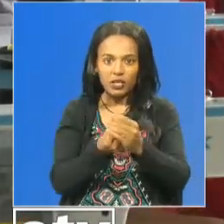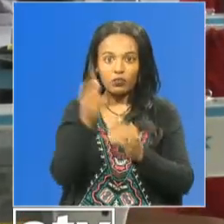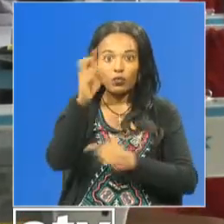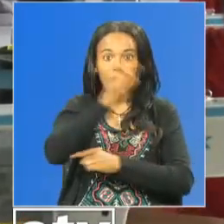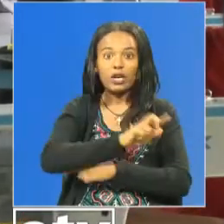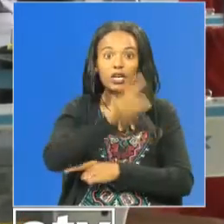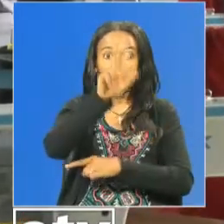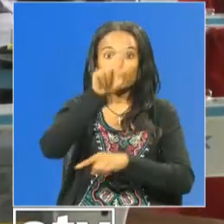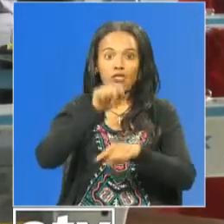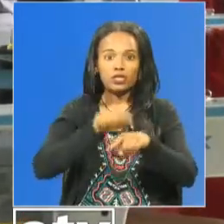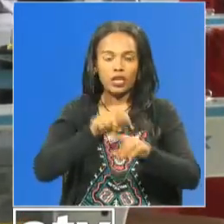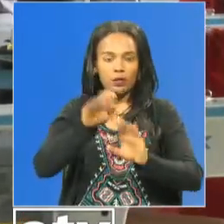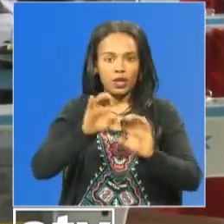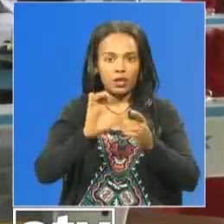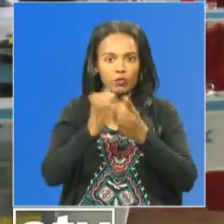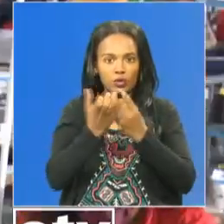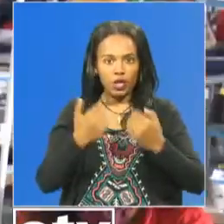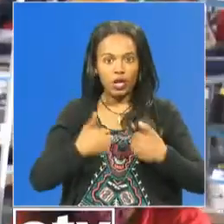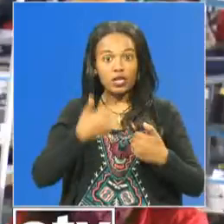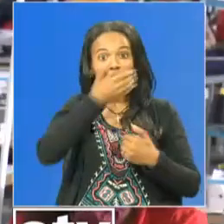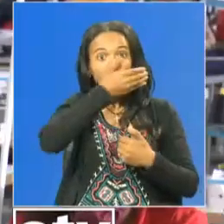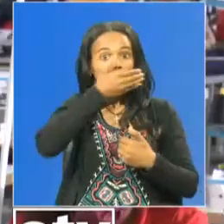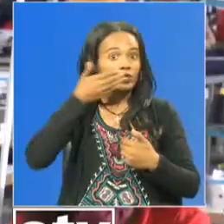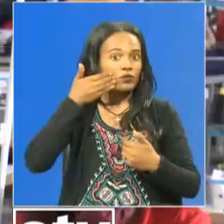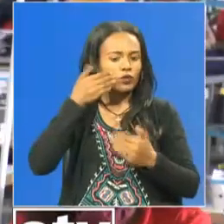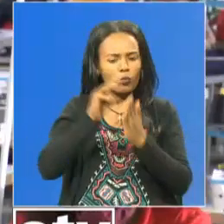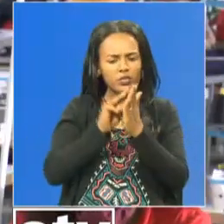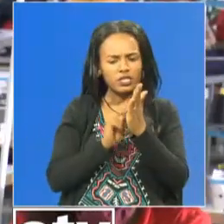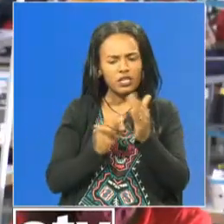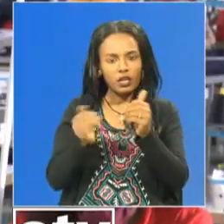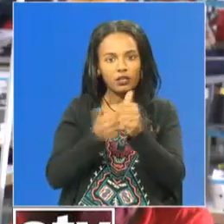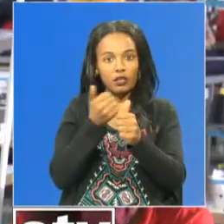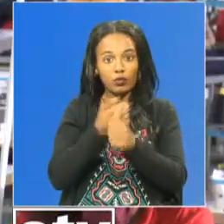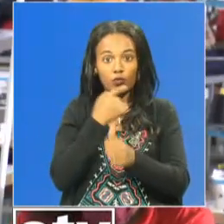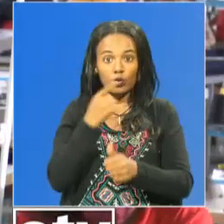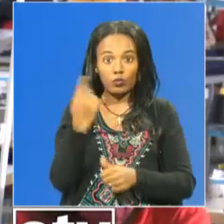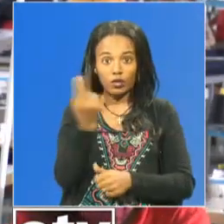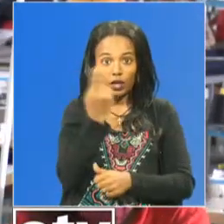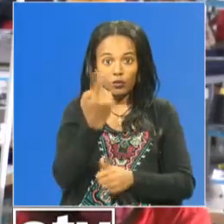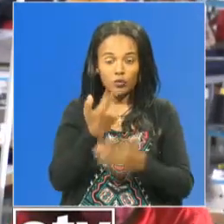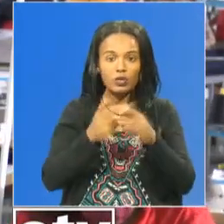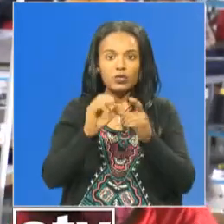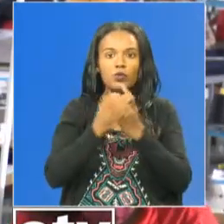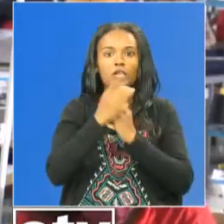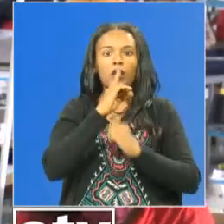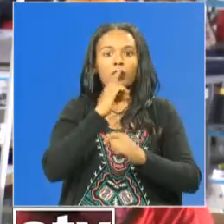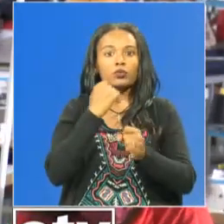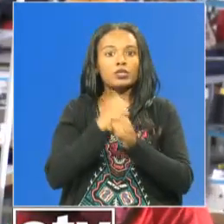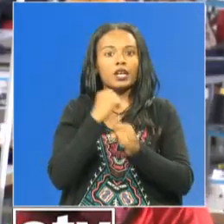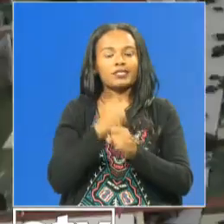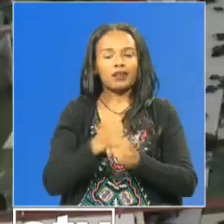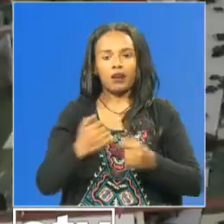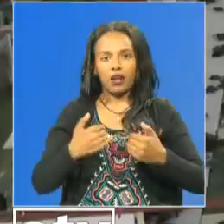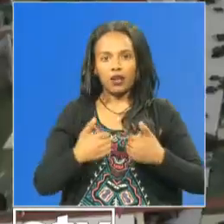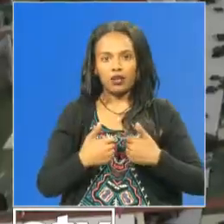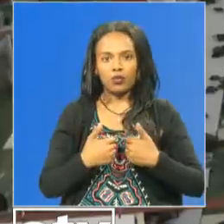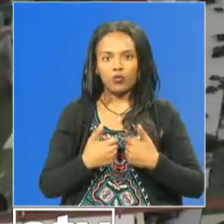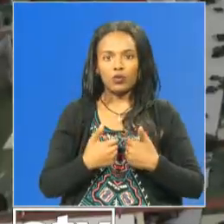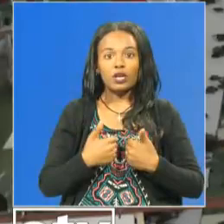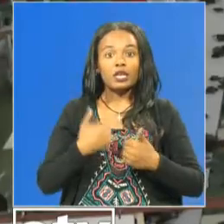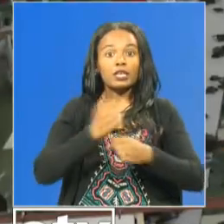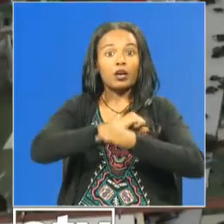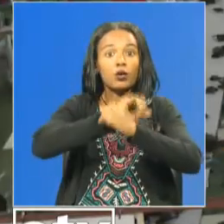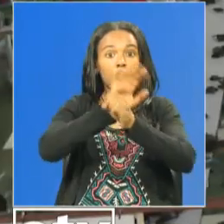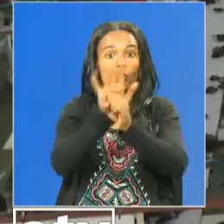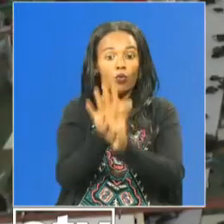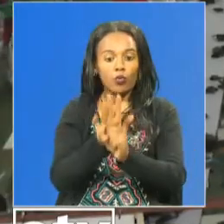3 ጊዜ የምናደርግበት ሁኔታ አለ። የአፍ መሸፈኛ ማስኩ በስነስርዓት ተከታትሎ ነው የሚጠቀሙት። በዚህ ሁኔታ ነው ስራ እያሰራን ያለ ነው ማለት ነው።